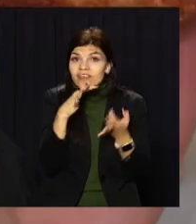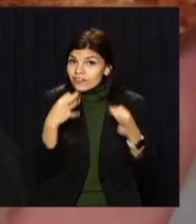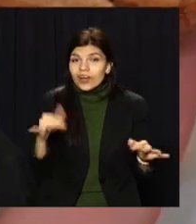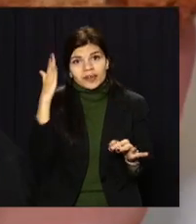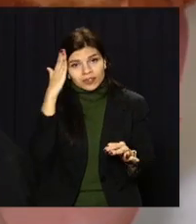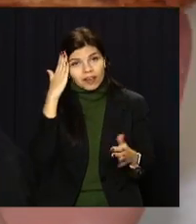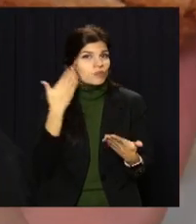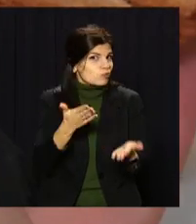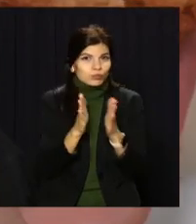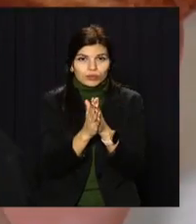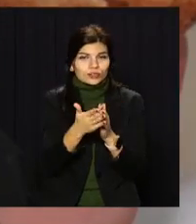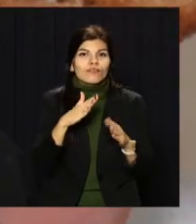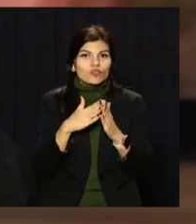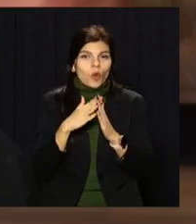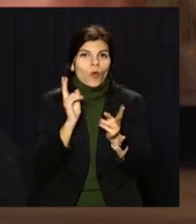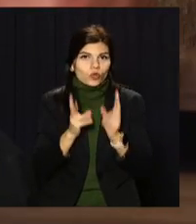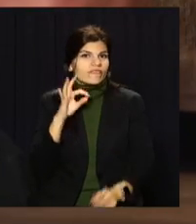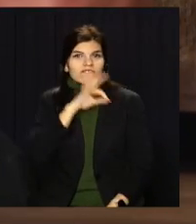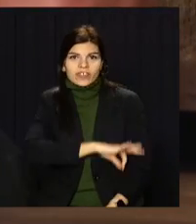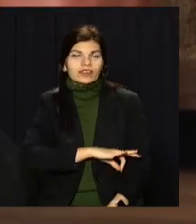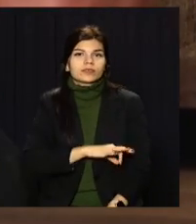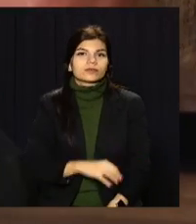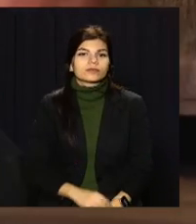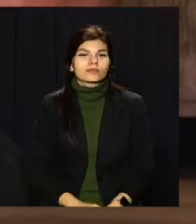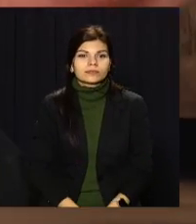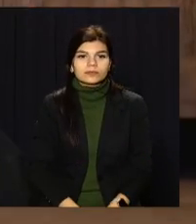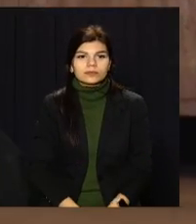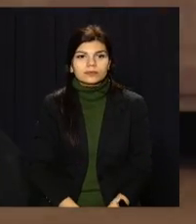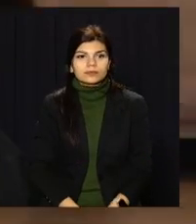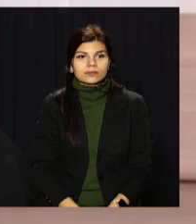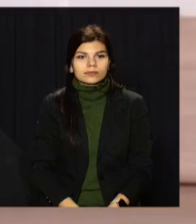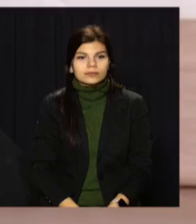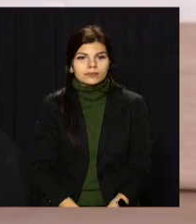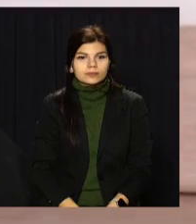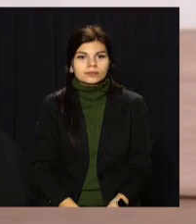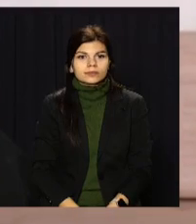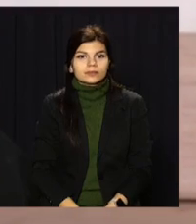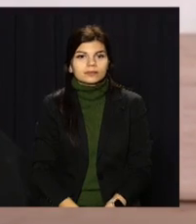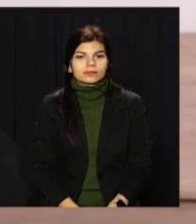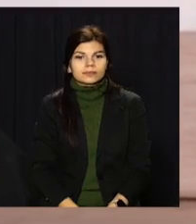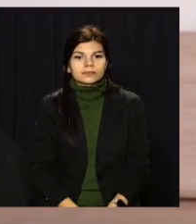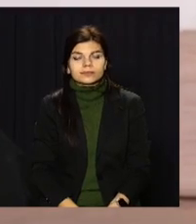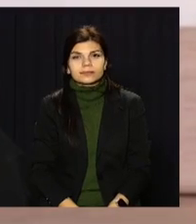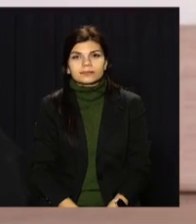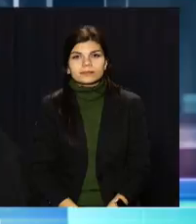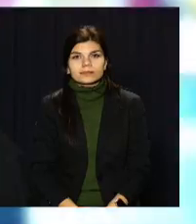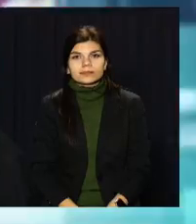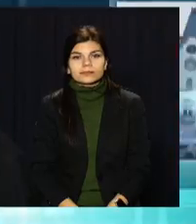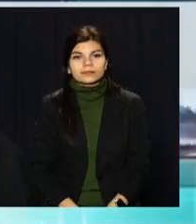натхнення, готувати вдома вигідно. Дар'я Пшенична, Василь Самовар, Олександр Вернигоров, Open News, телеканал «Відкритий».